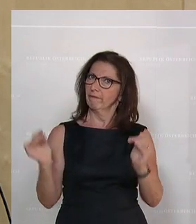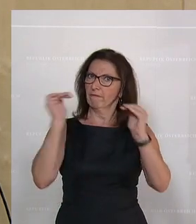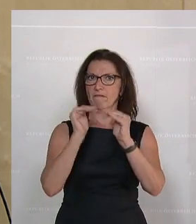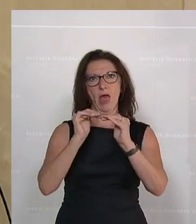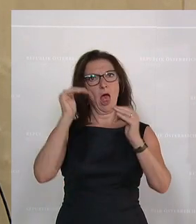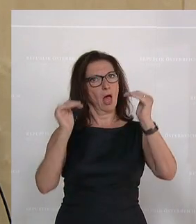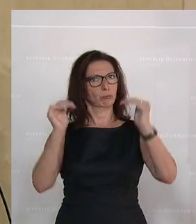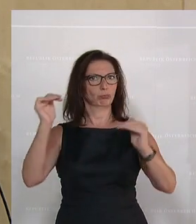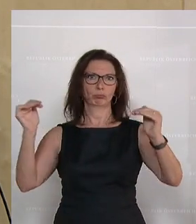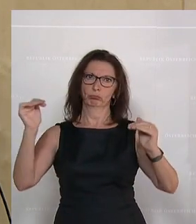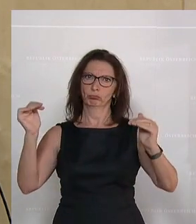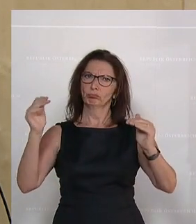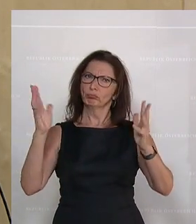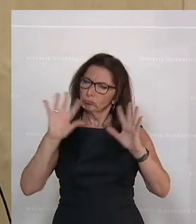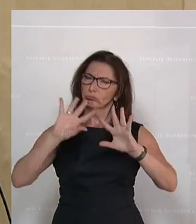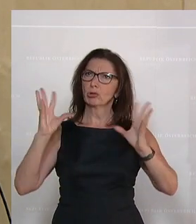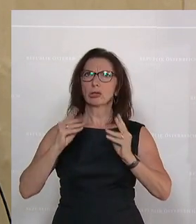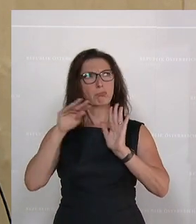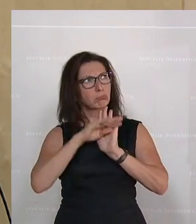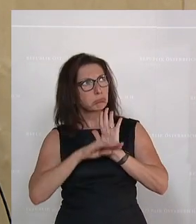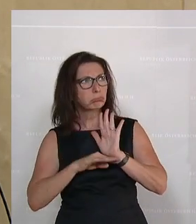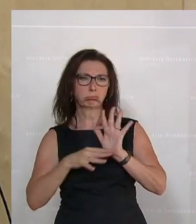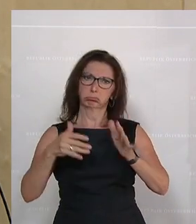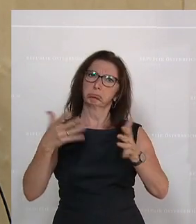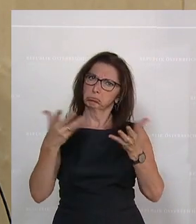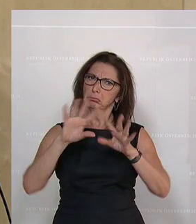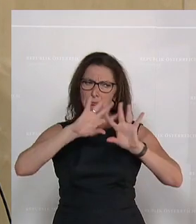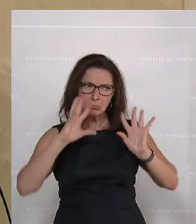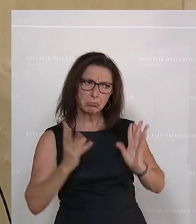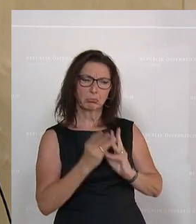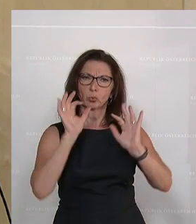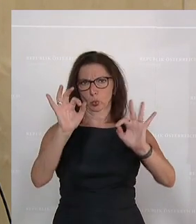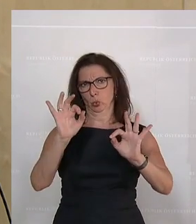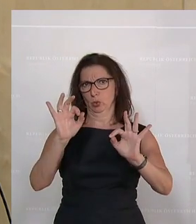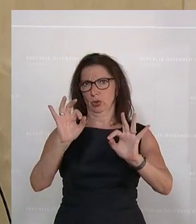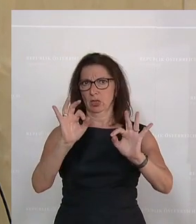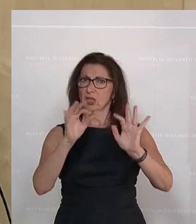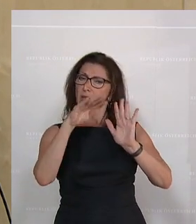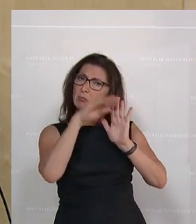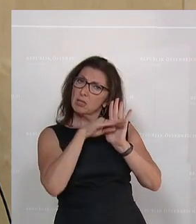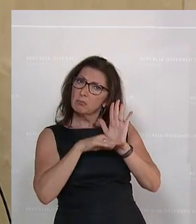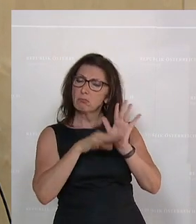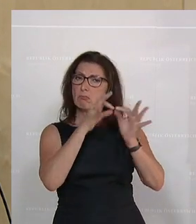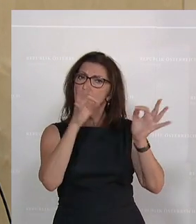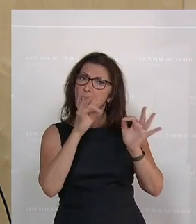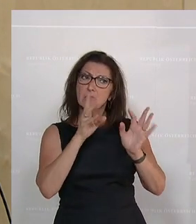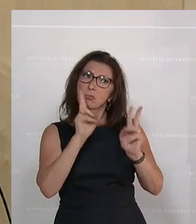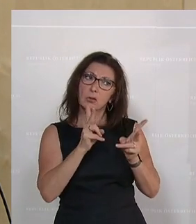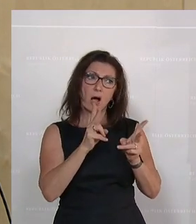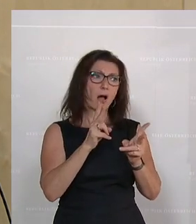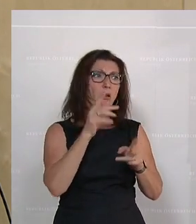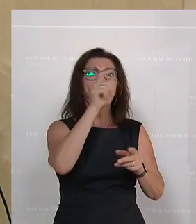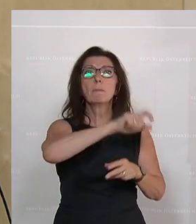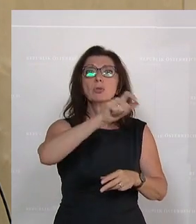treffsicheres paket zu schnüren mit den maßnahmen gelingt uns auf der einen seite jenen zu helfen rasch zu helfen die es dringend